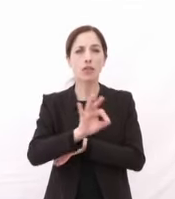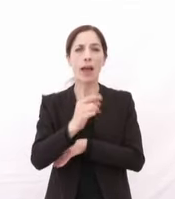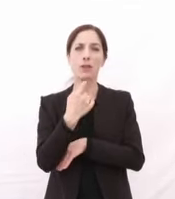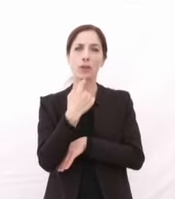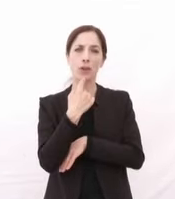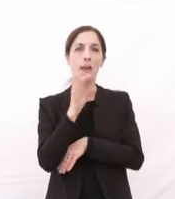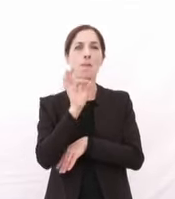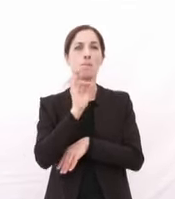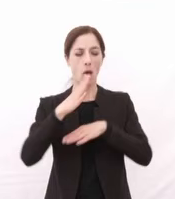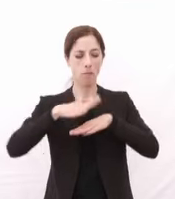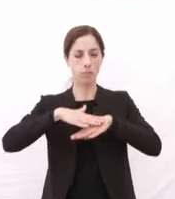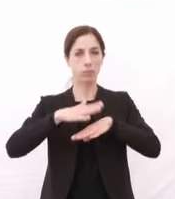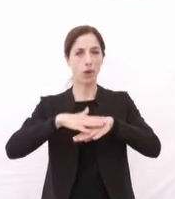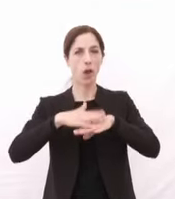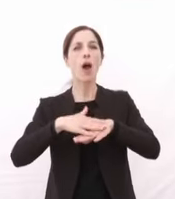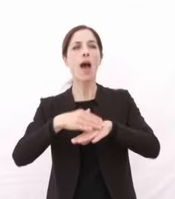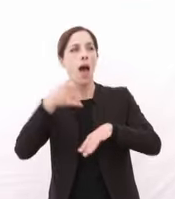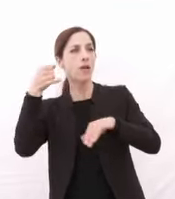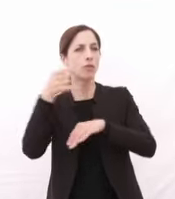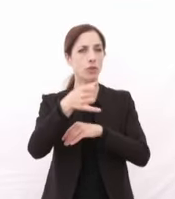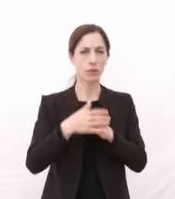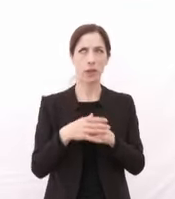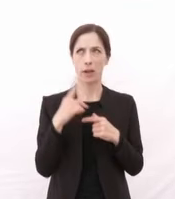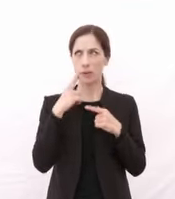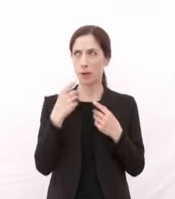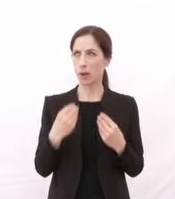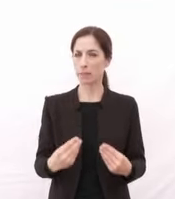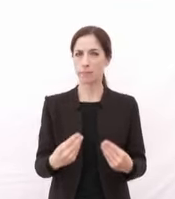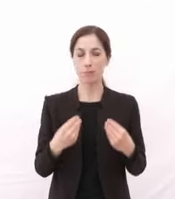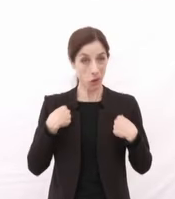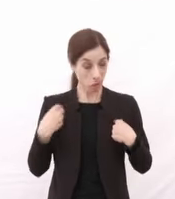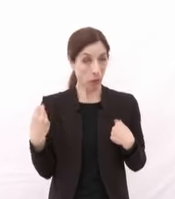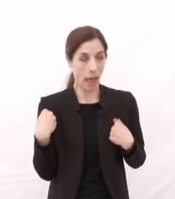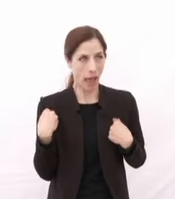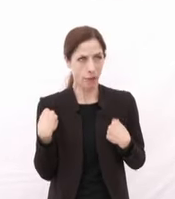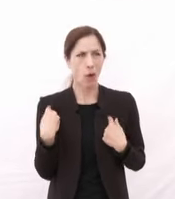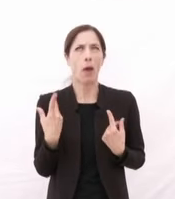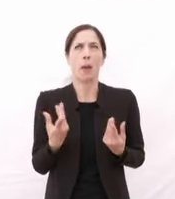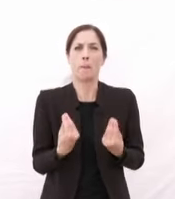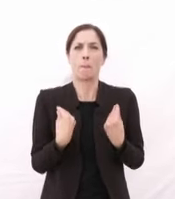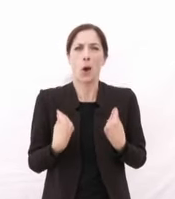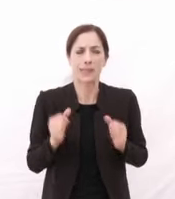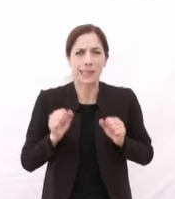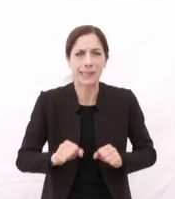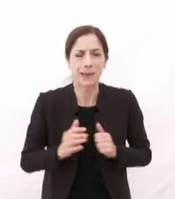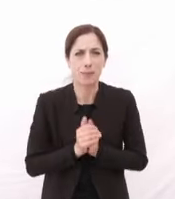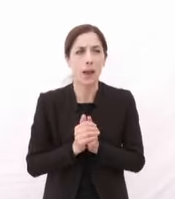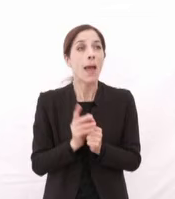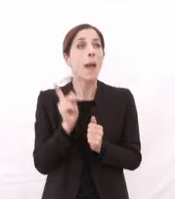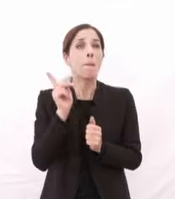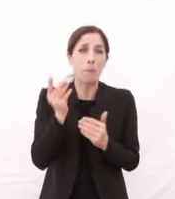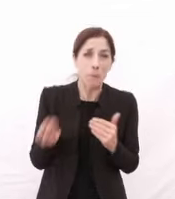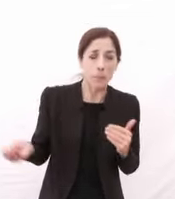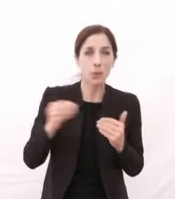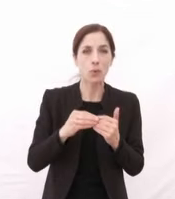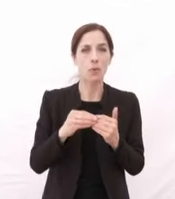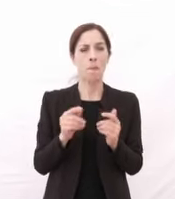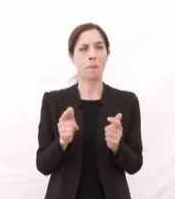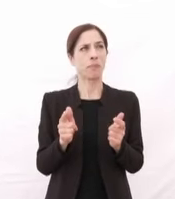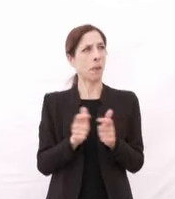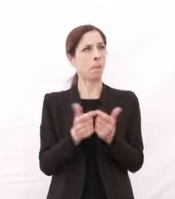loro carnefici. Mi chiedo, ma com'è possibile? E soprattutto, come può un paese normale che